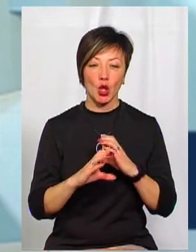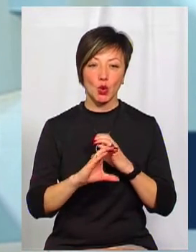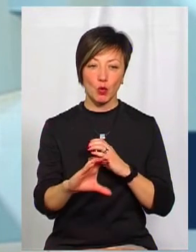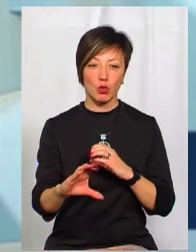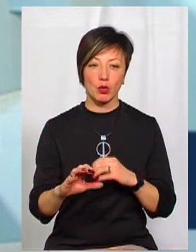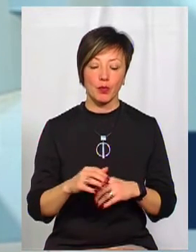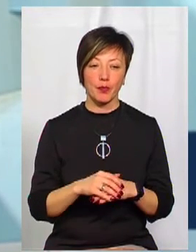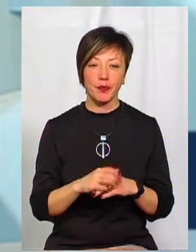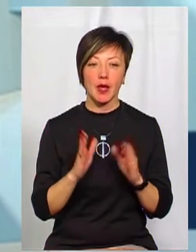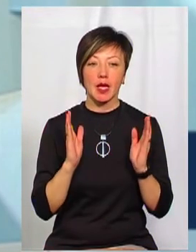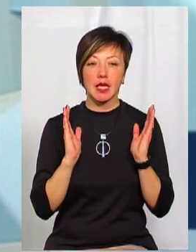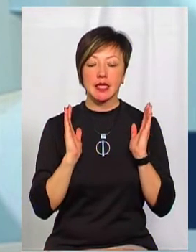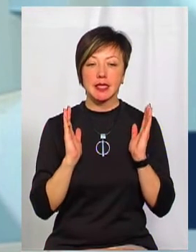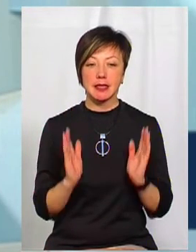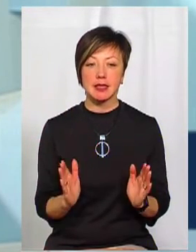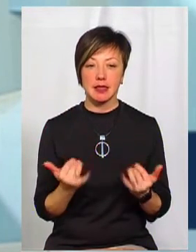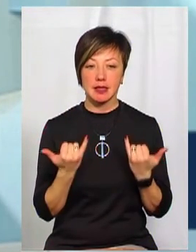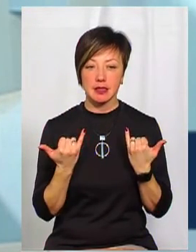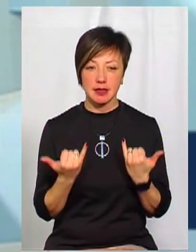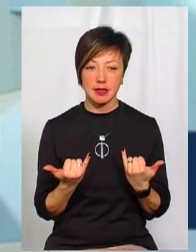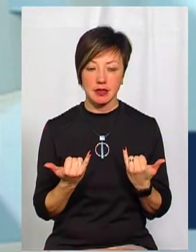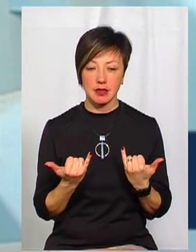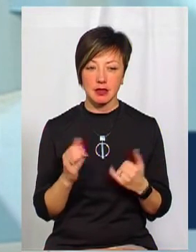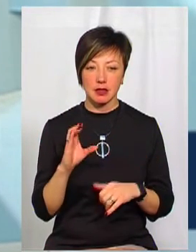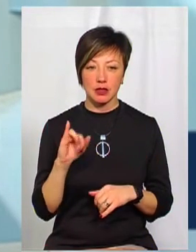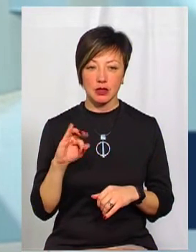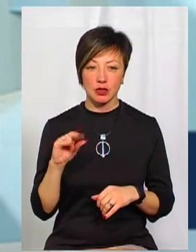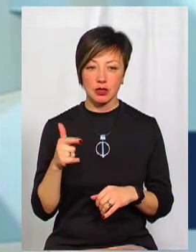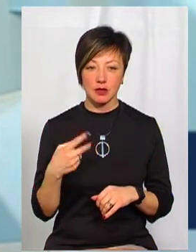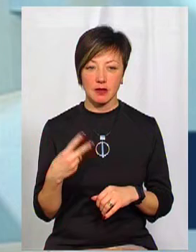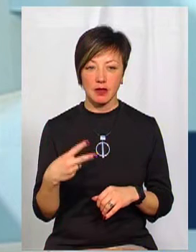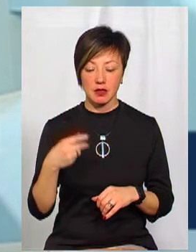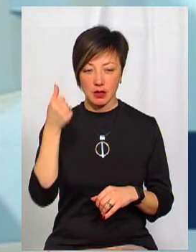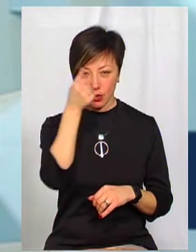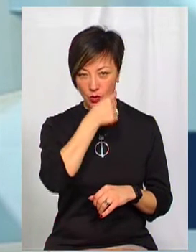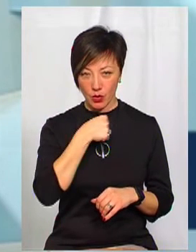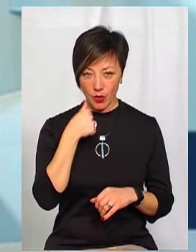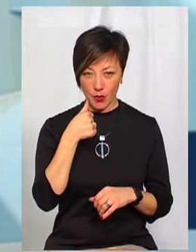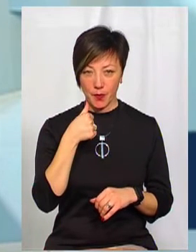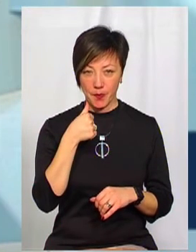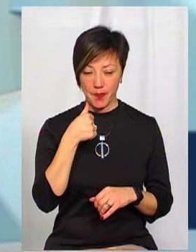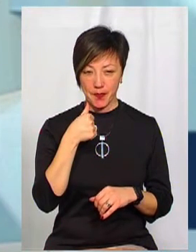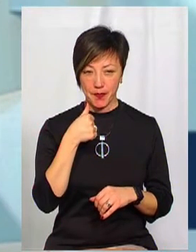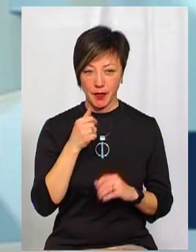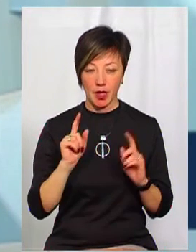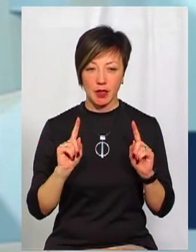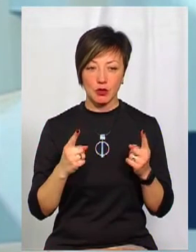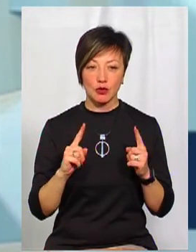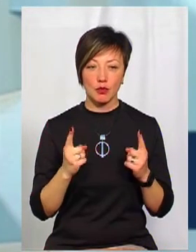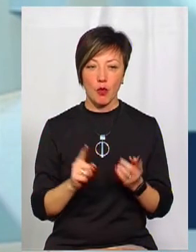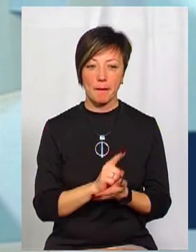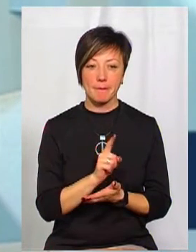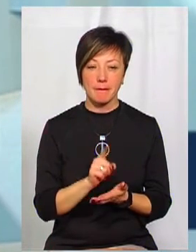За трубу. Тільки обличчя зараз, де не от січні вже 20-го року. То чому ми